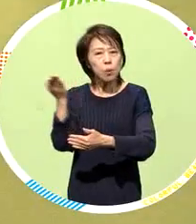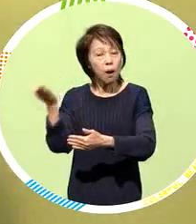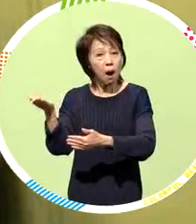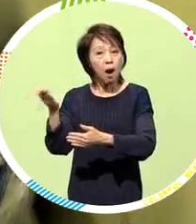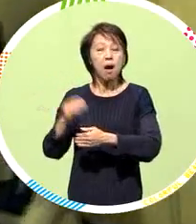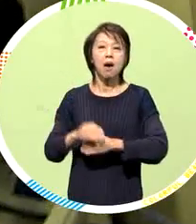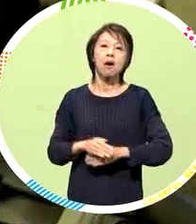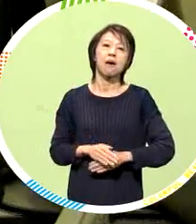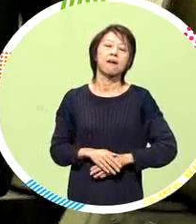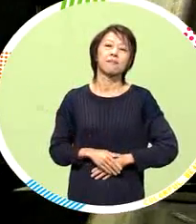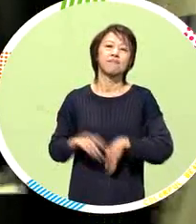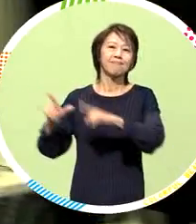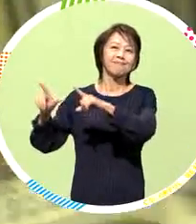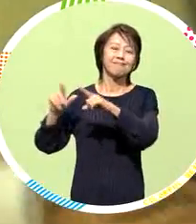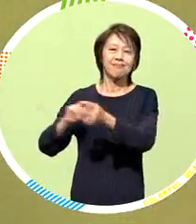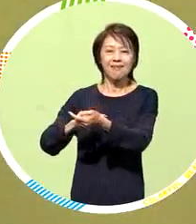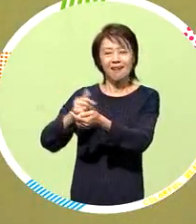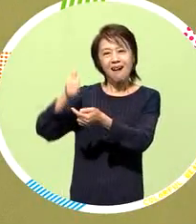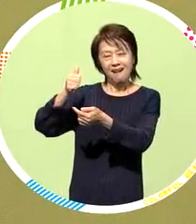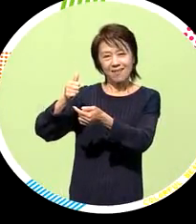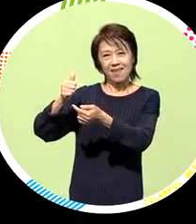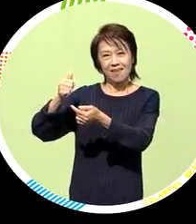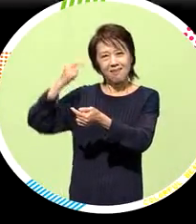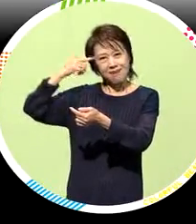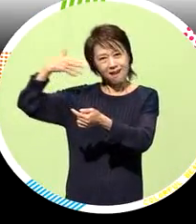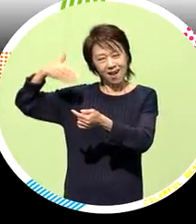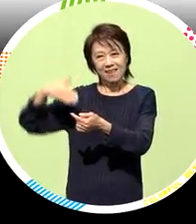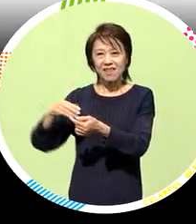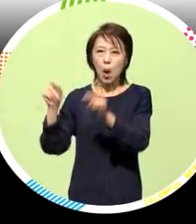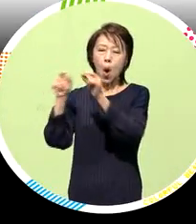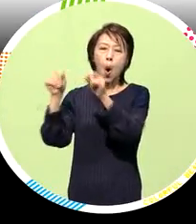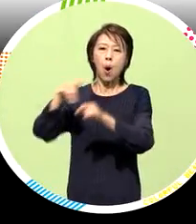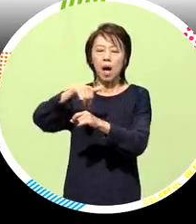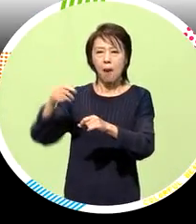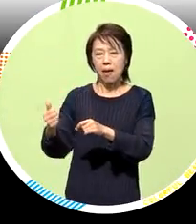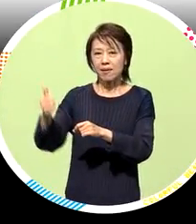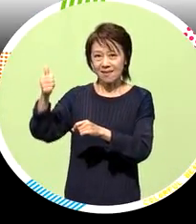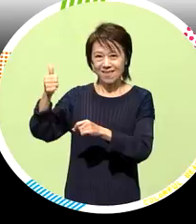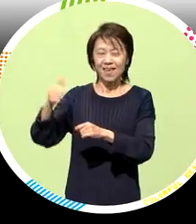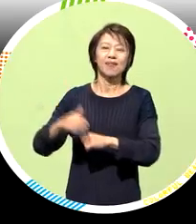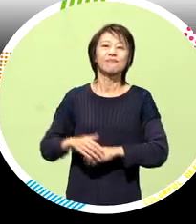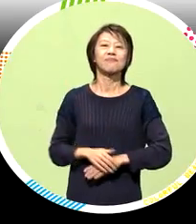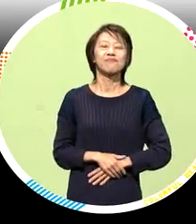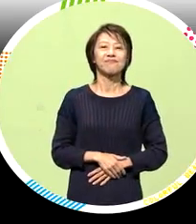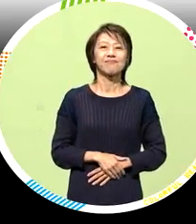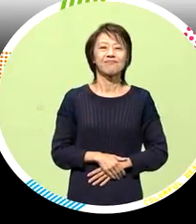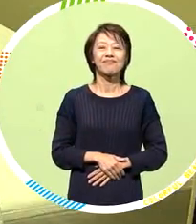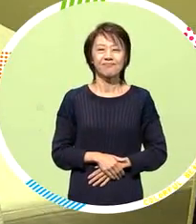か医学博士の岡部先生にお話を伺いました